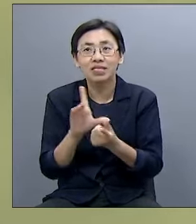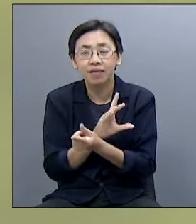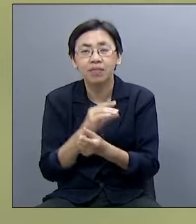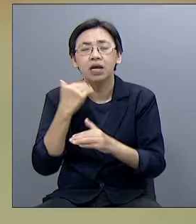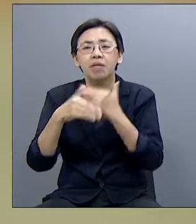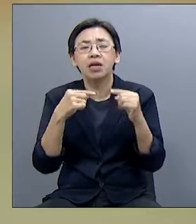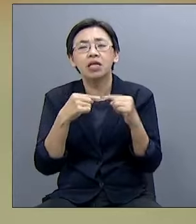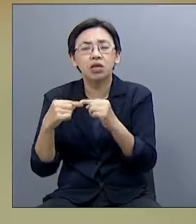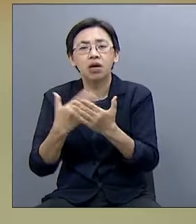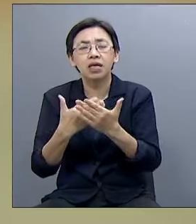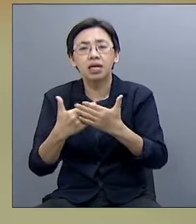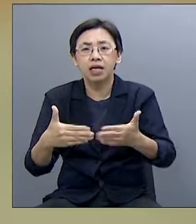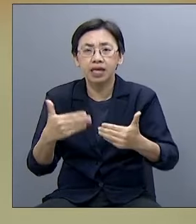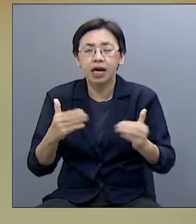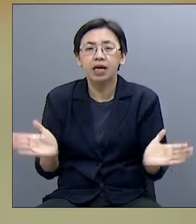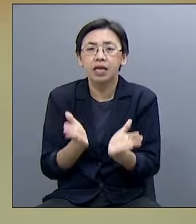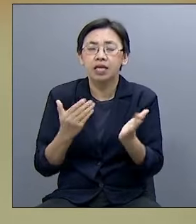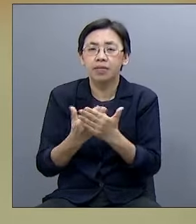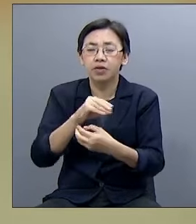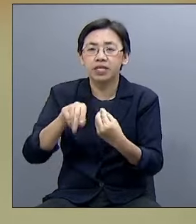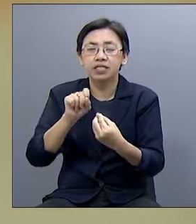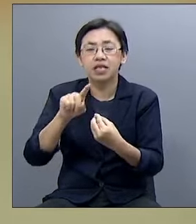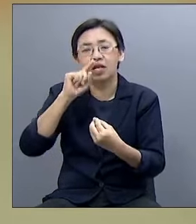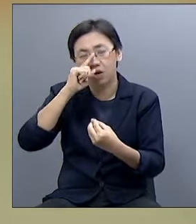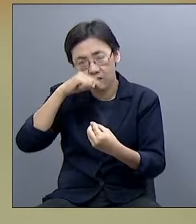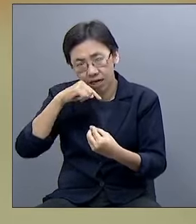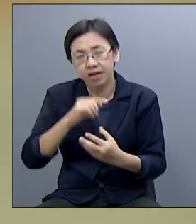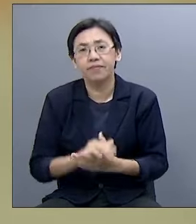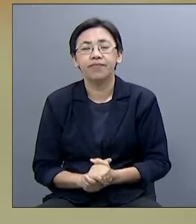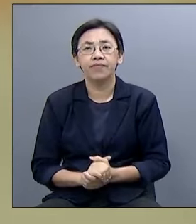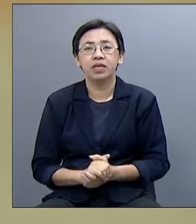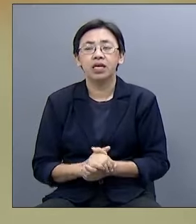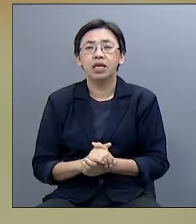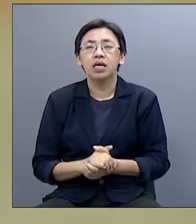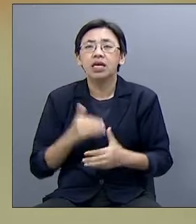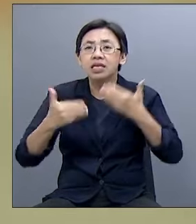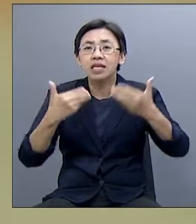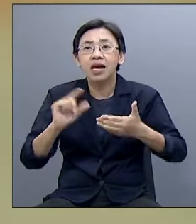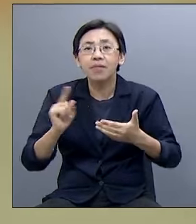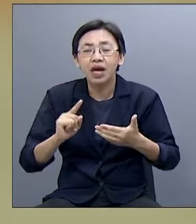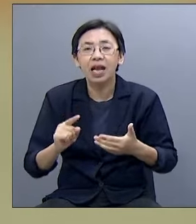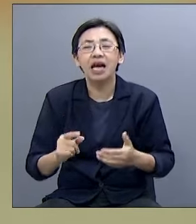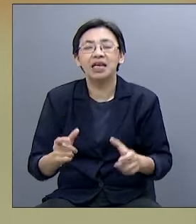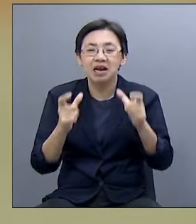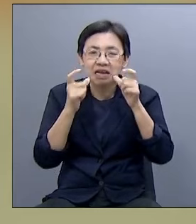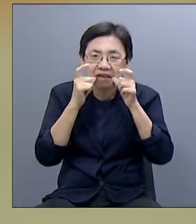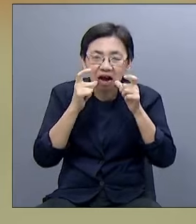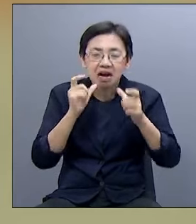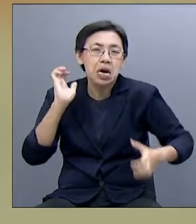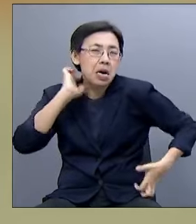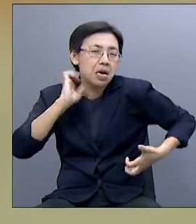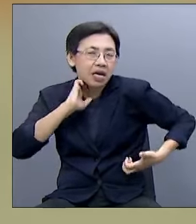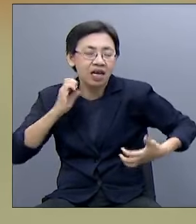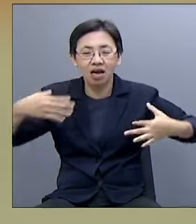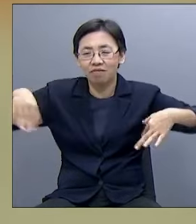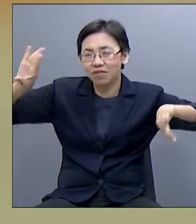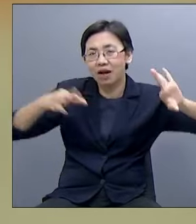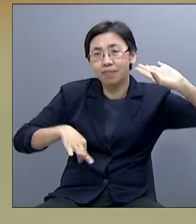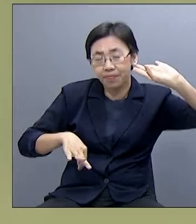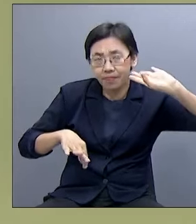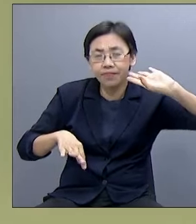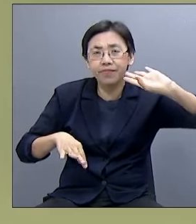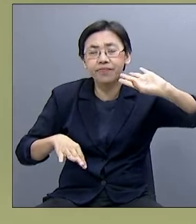ายได้กระตุ้นเศรษฐกิจของประเทศชาติครับ โดยกิจกรรมภายในงานนะคะมีการชมโขนรามเกียรติ์งดงามตระการตาค่ะการแสดงศิ